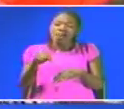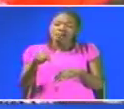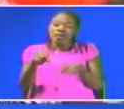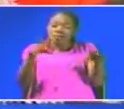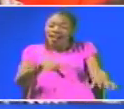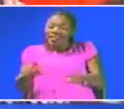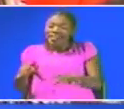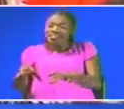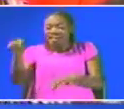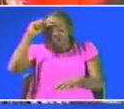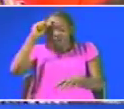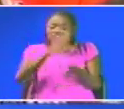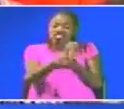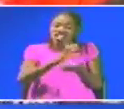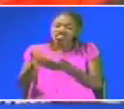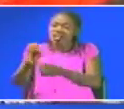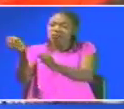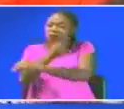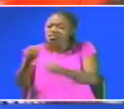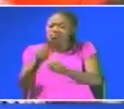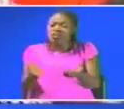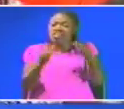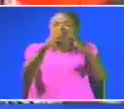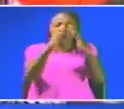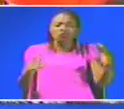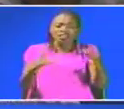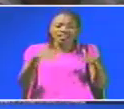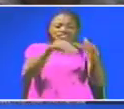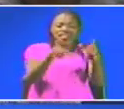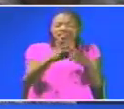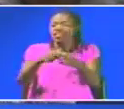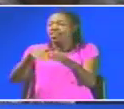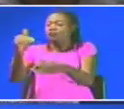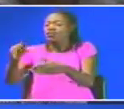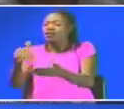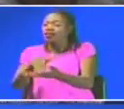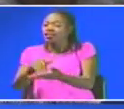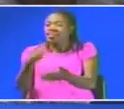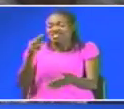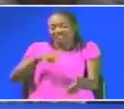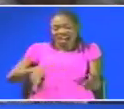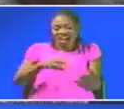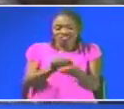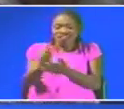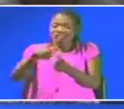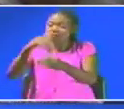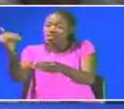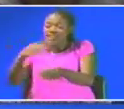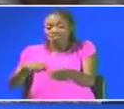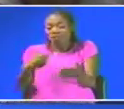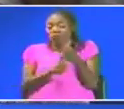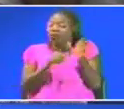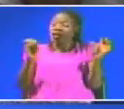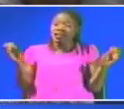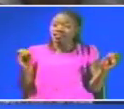ikatupatia. Inawezaje kupatia mtu nyumba ndani na ije apatie mtu? Wanasema sisi tunauzia nje. Tuambie sasa, sisi hatuna shida kuuzia nje,